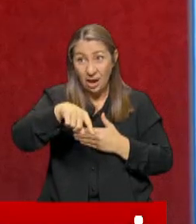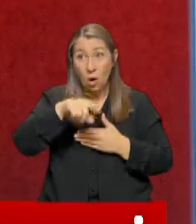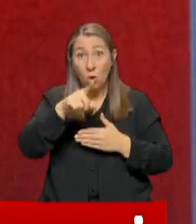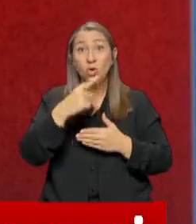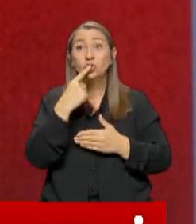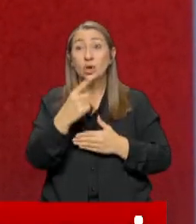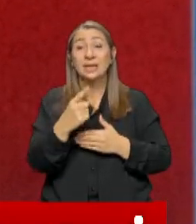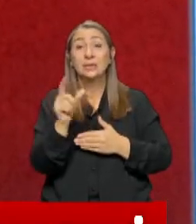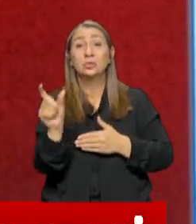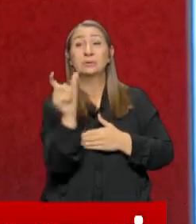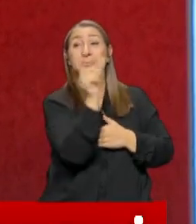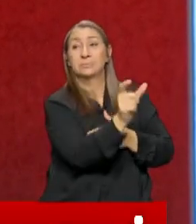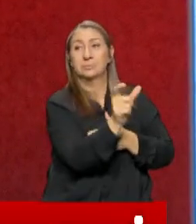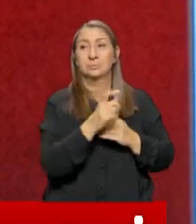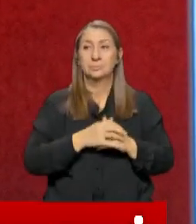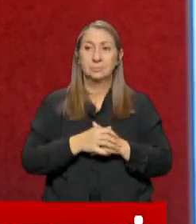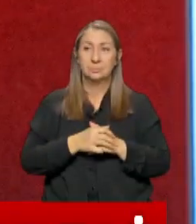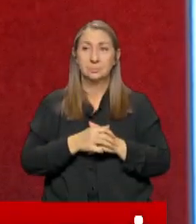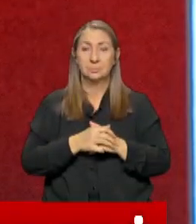o söylediği şey söylenir